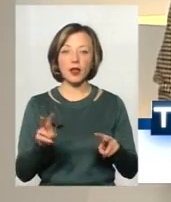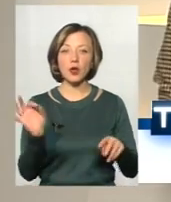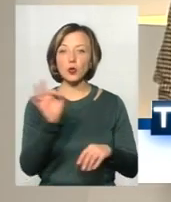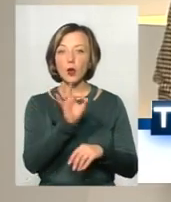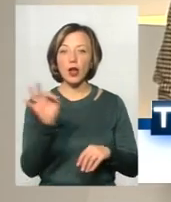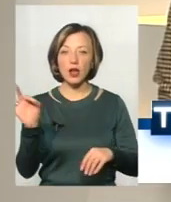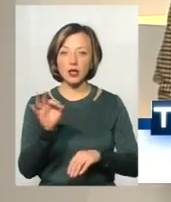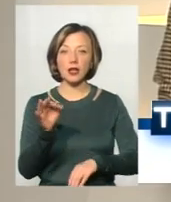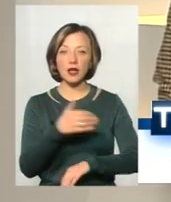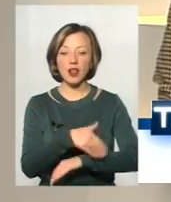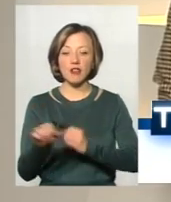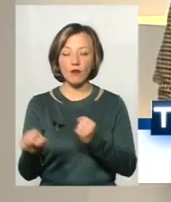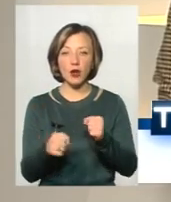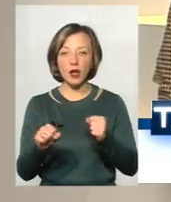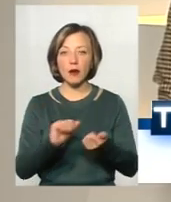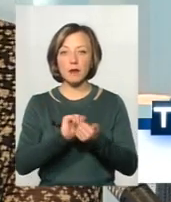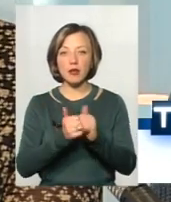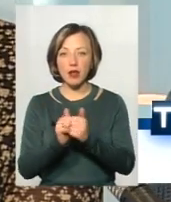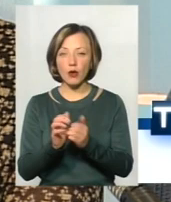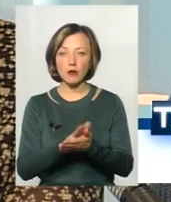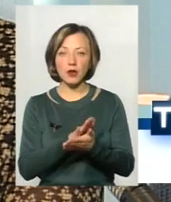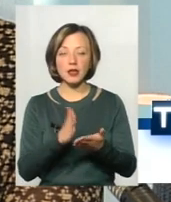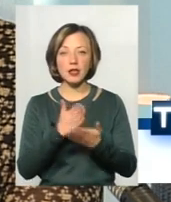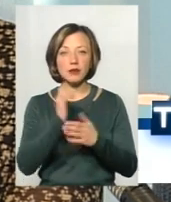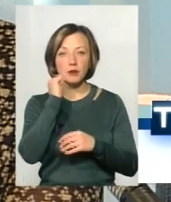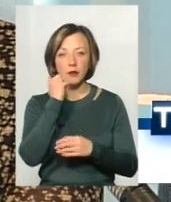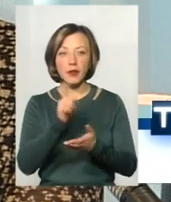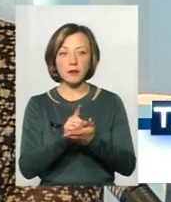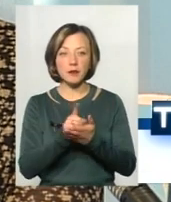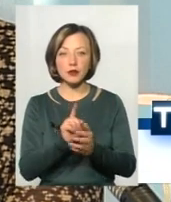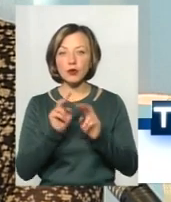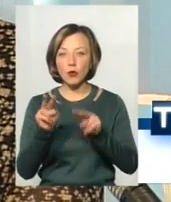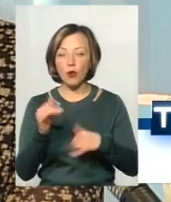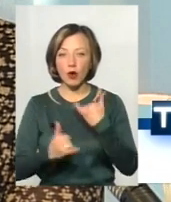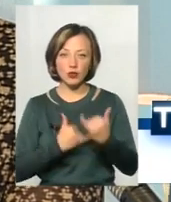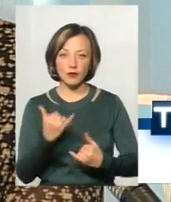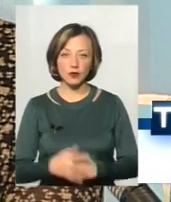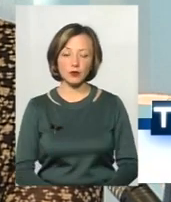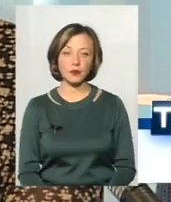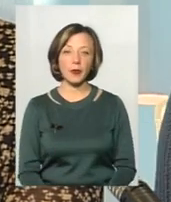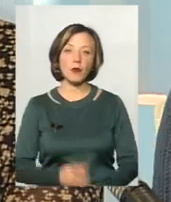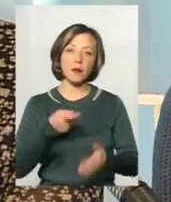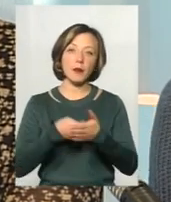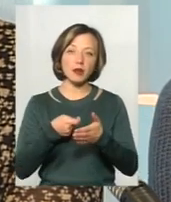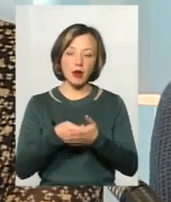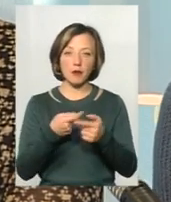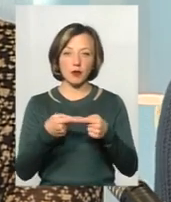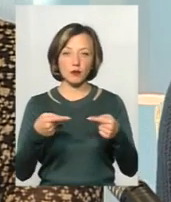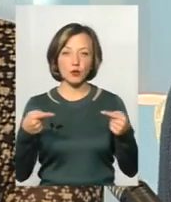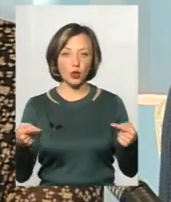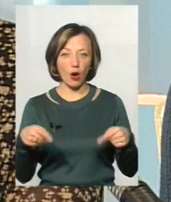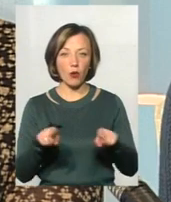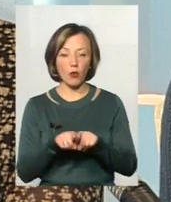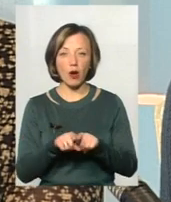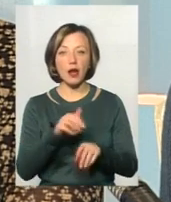которые дворники убирают, меняют тырсочку. Есть бабушки, которые на пенсии за ними следят. Подкармливают и все такое.